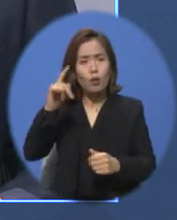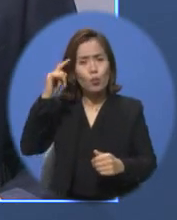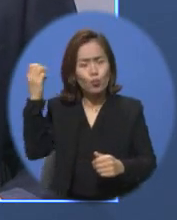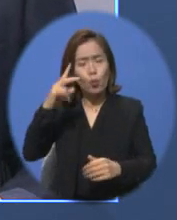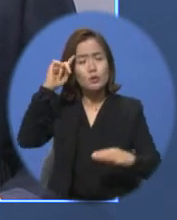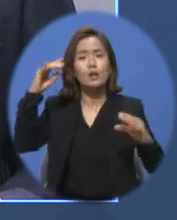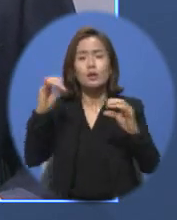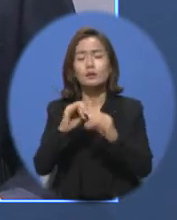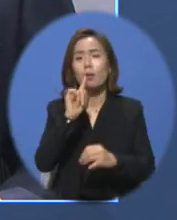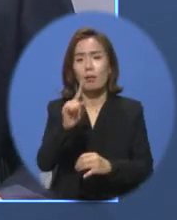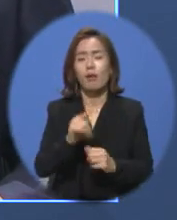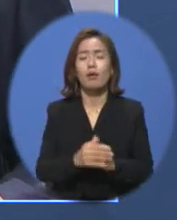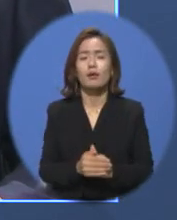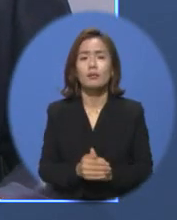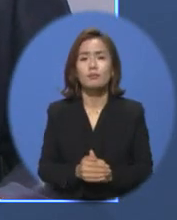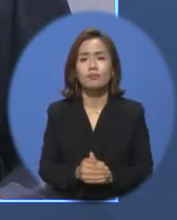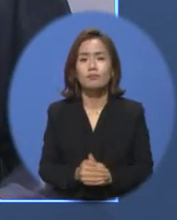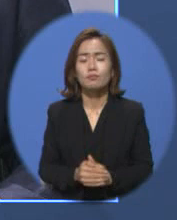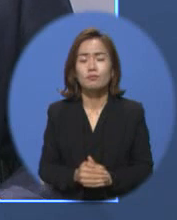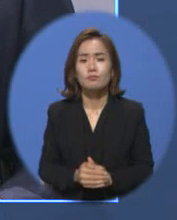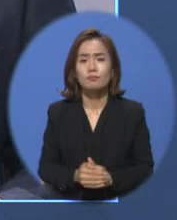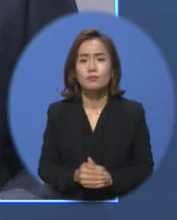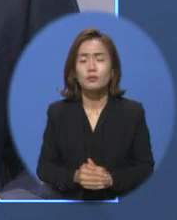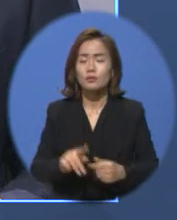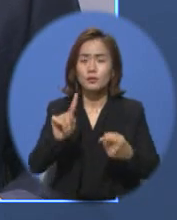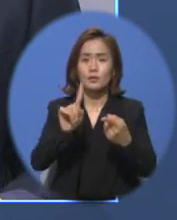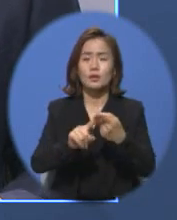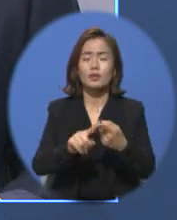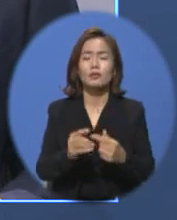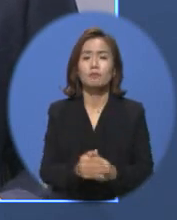시간이 1분30초를초과했습니다.예.